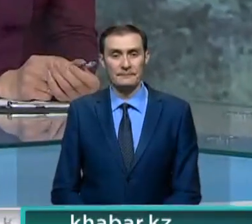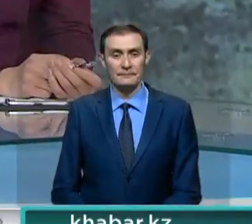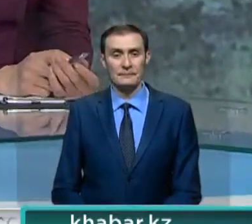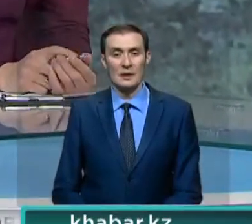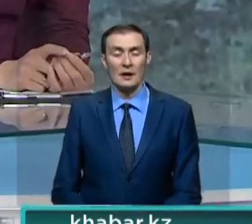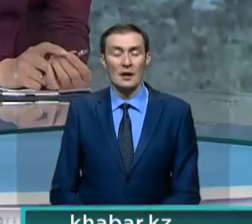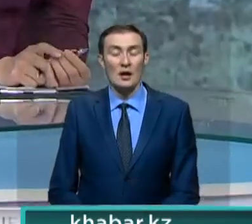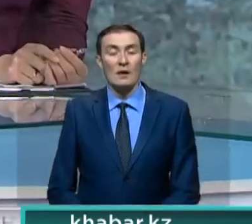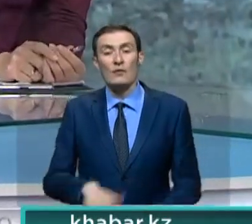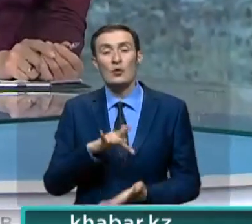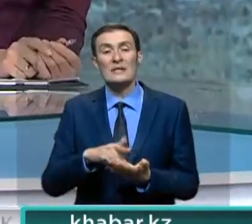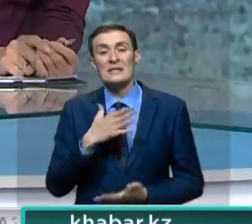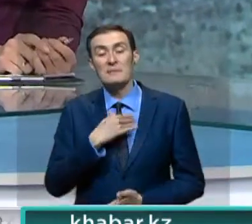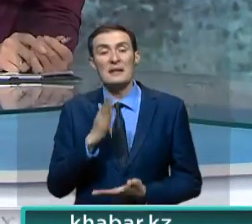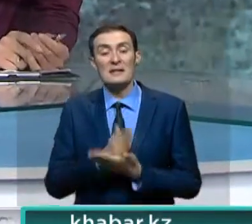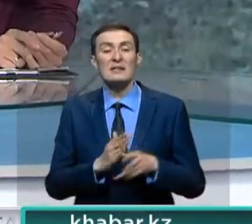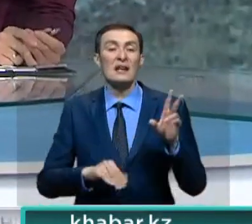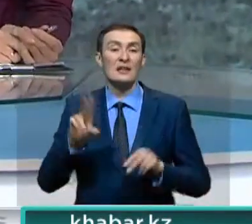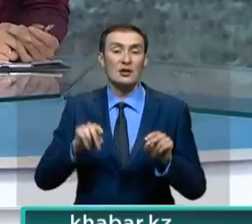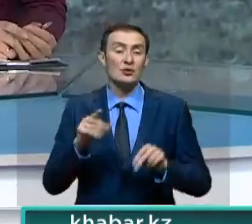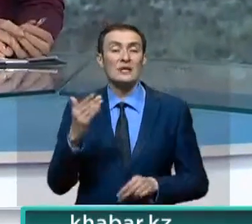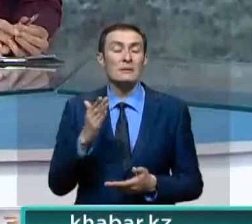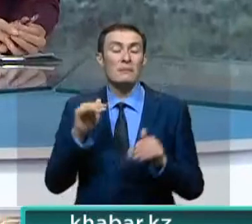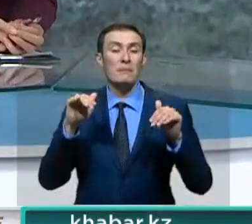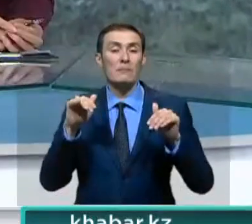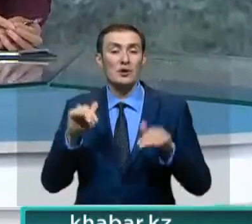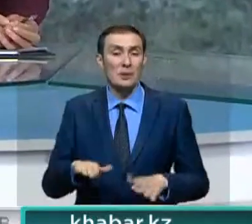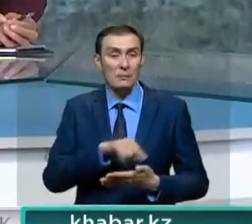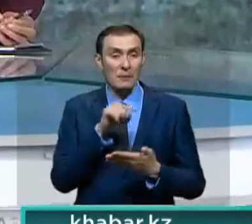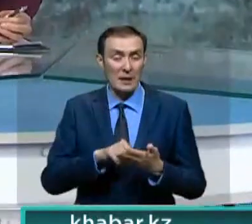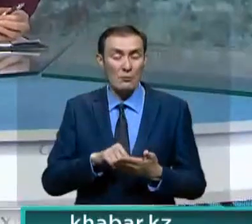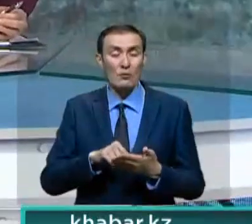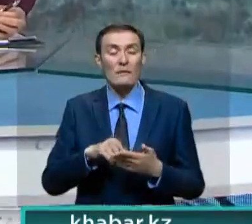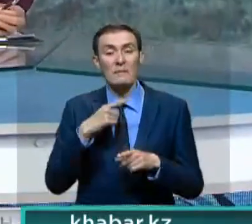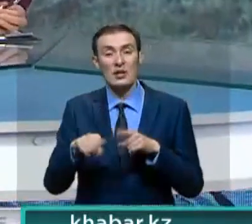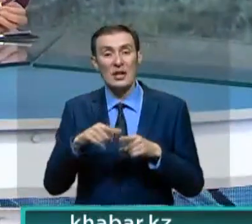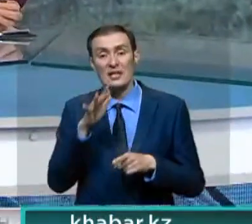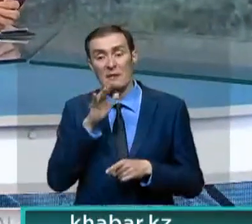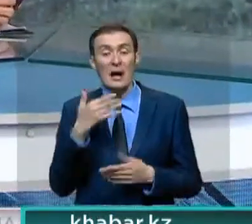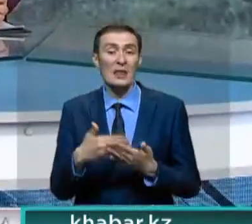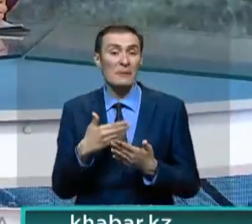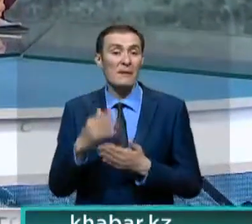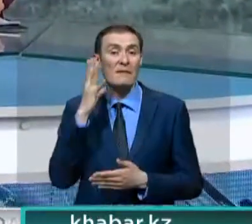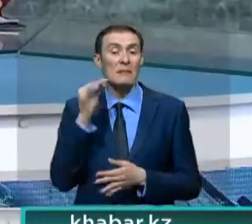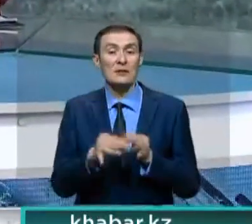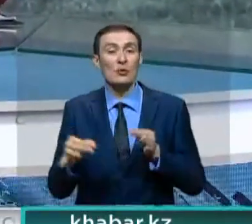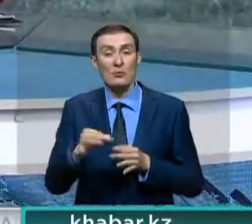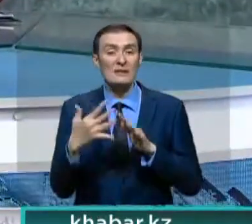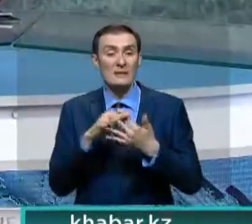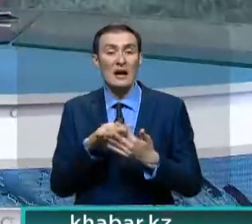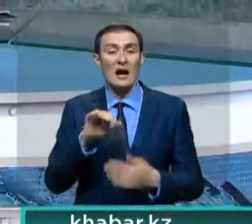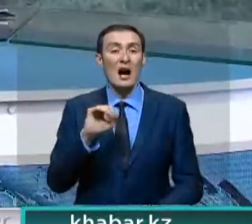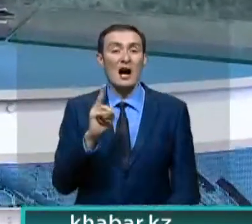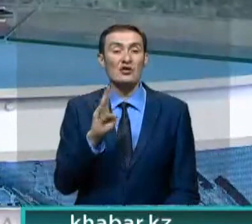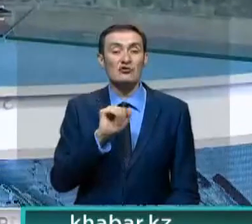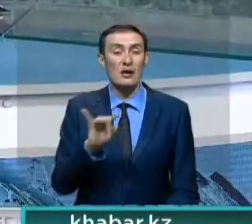У жителей семей есть хотя бы надежда, что их проблема будет решена в ближайшее время. Чего не скажешь об алматинцах, проживающих в